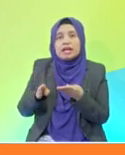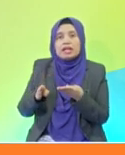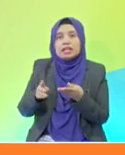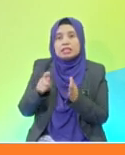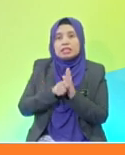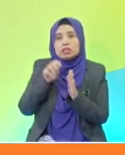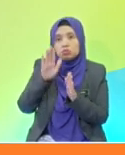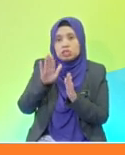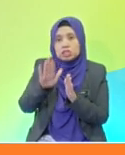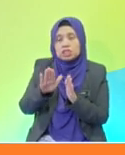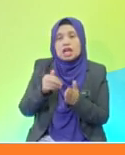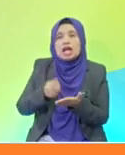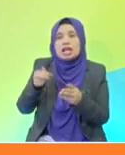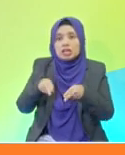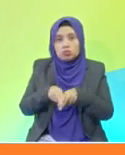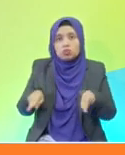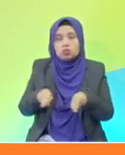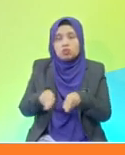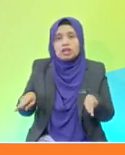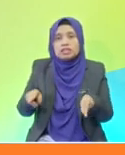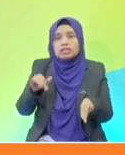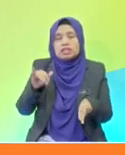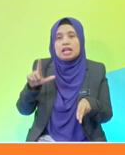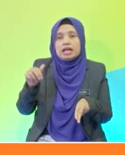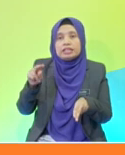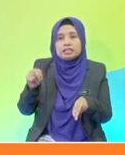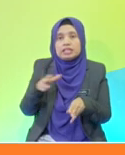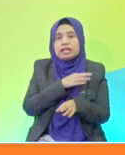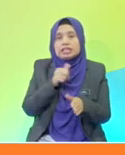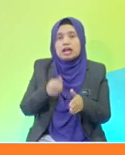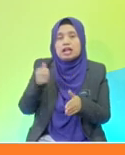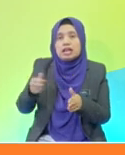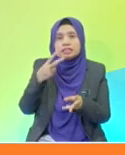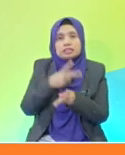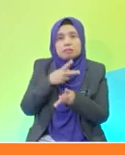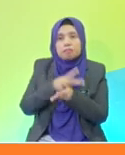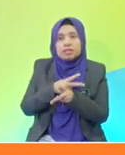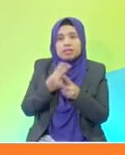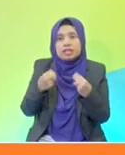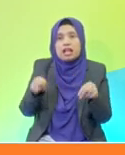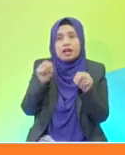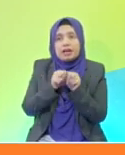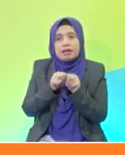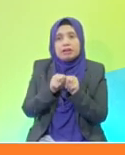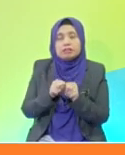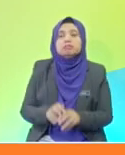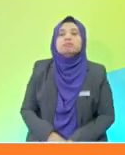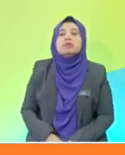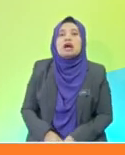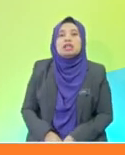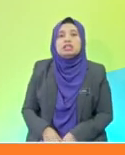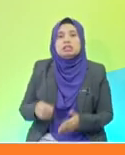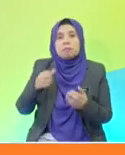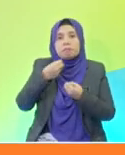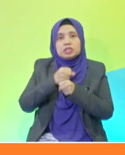ketiga adalah alat ukuran nilai yang tepat adalah alat simpanan Nila ini adalah merupakan bentuk